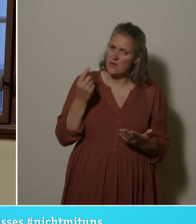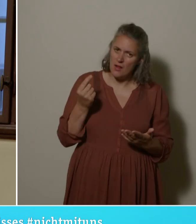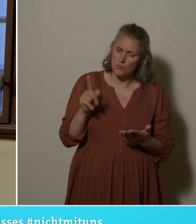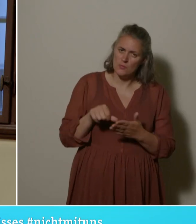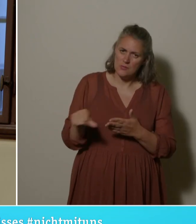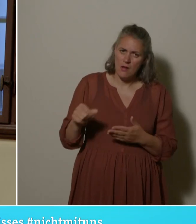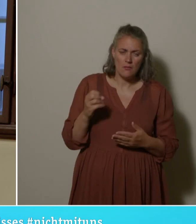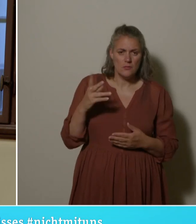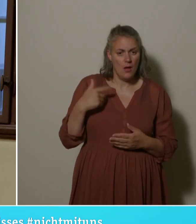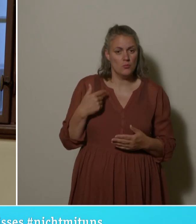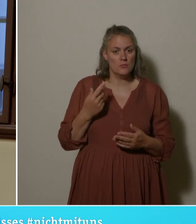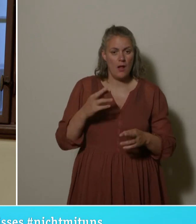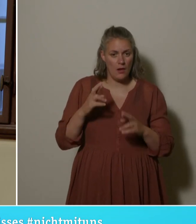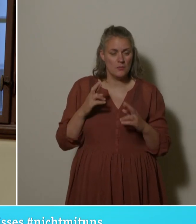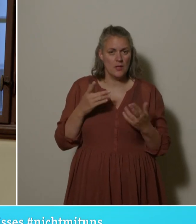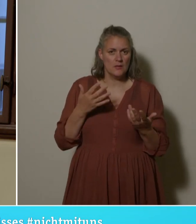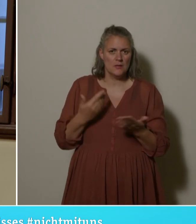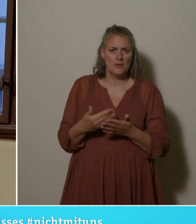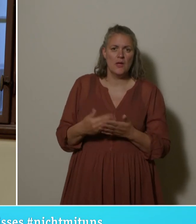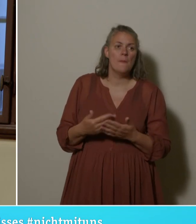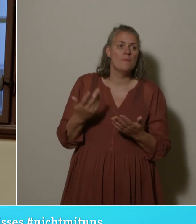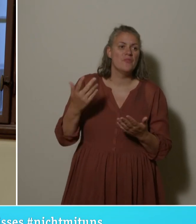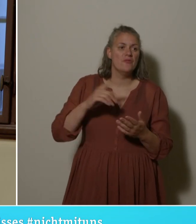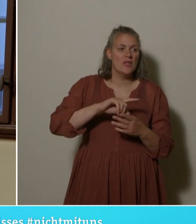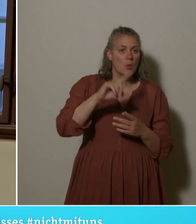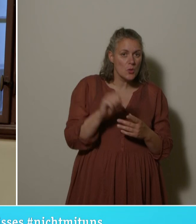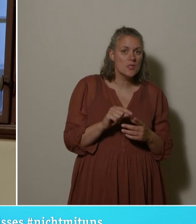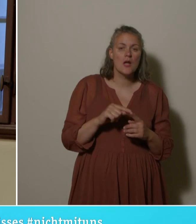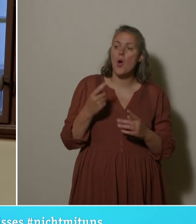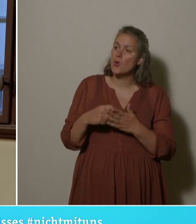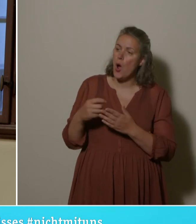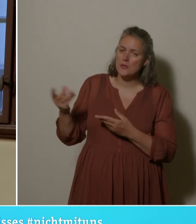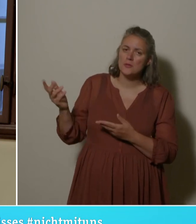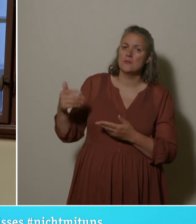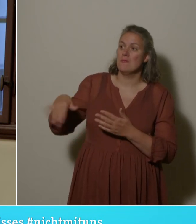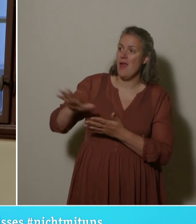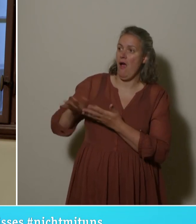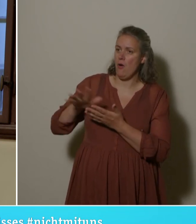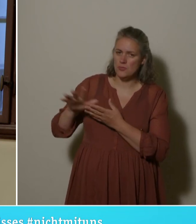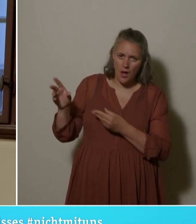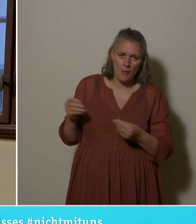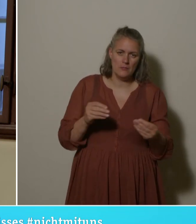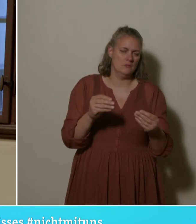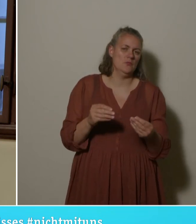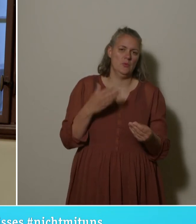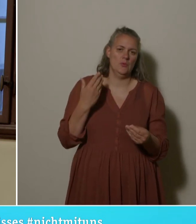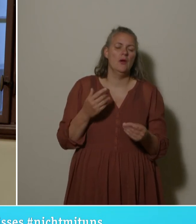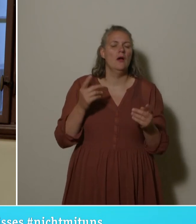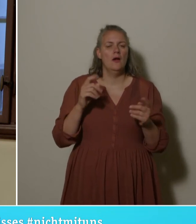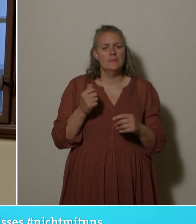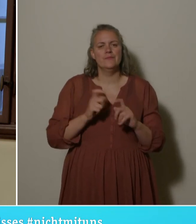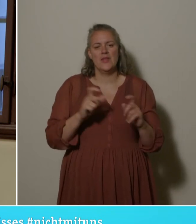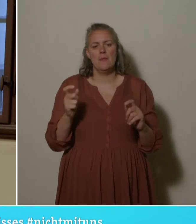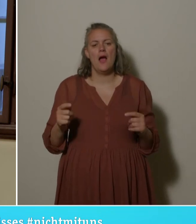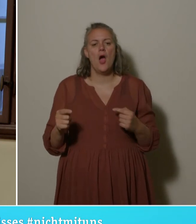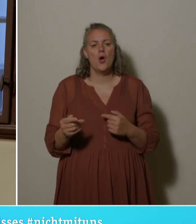Das muss man mal schätzen. Es wird günstiger und die Kosten werden nicht weitergegeben. Wir streiten uns eigentlich darum, um das Kurzstreckenticket. Wird